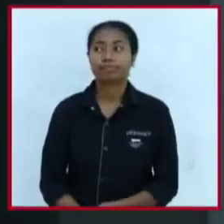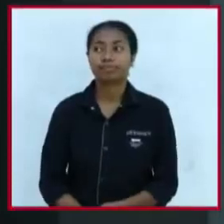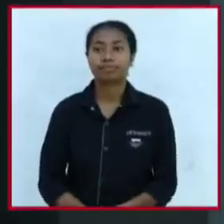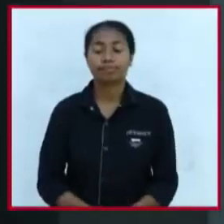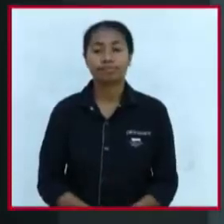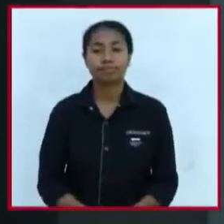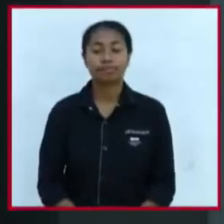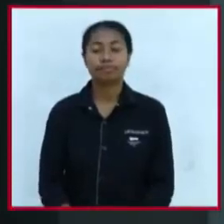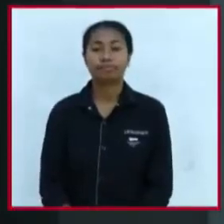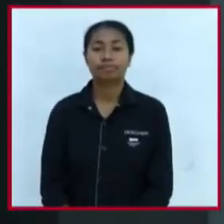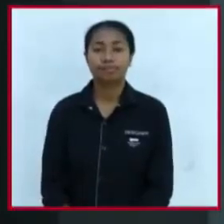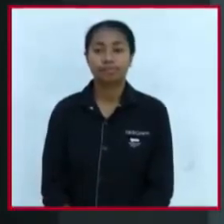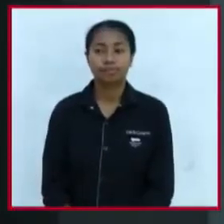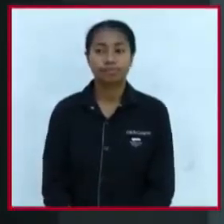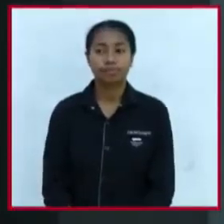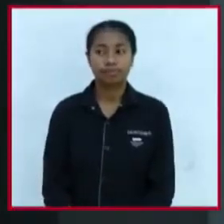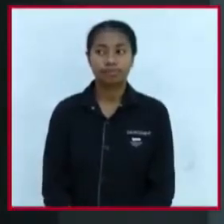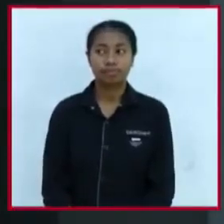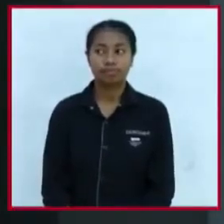Hai